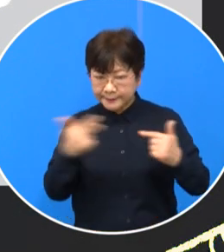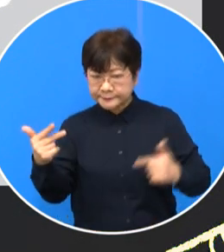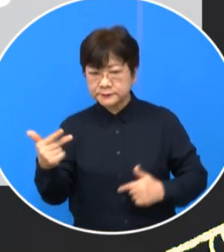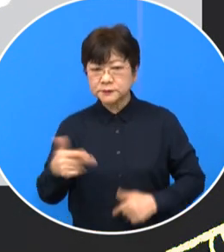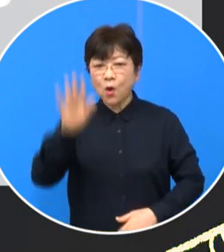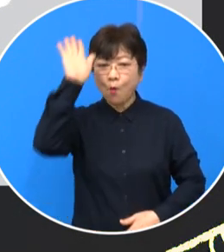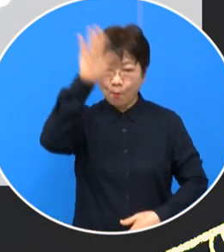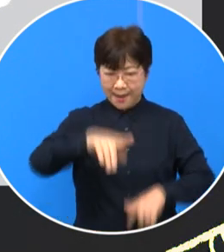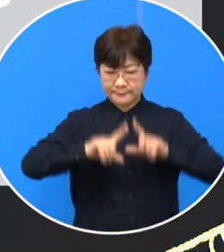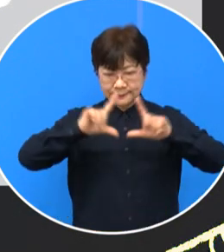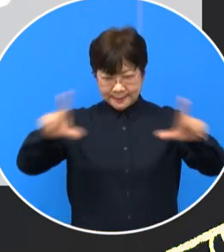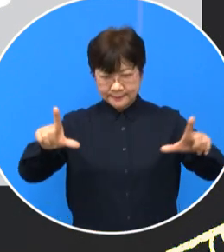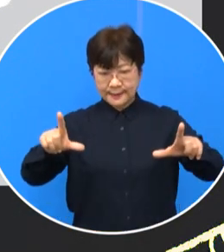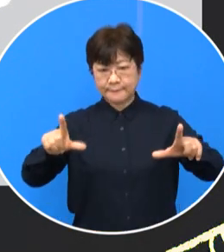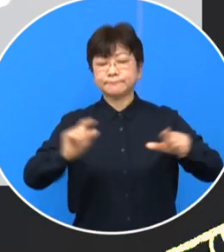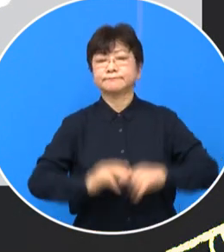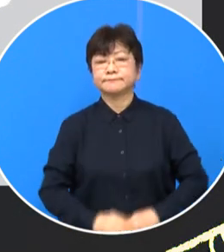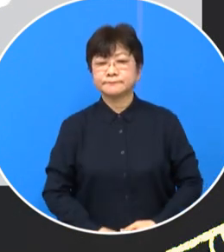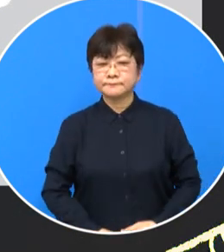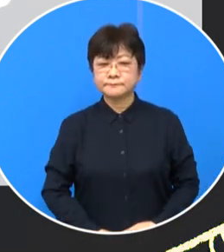前原龍二の前向き宣言。